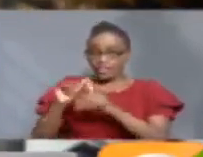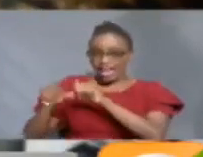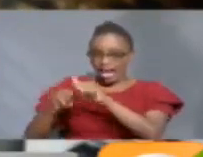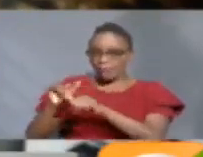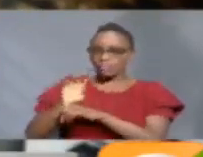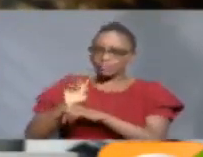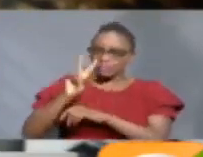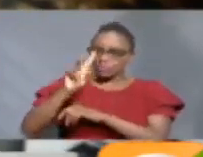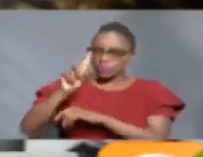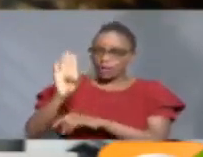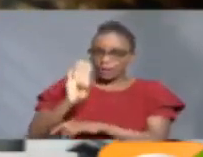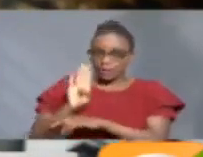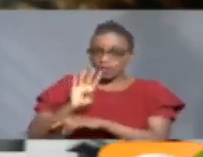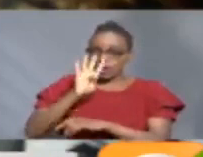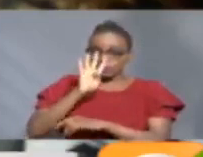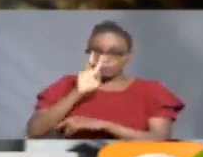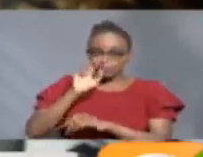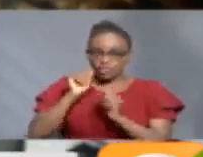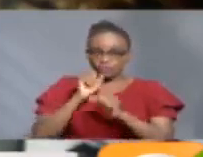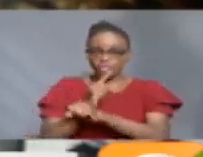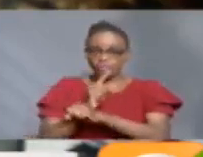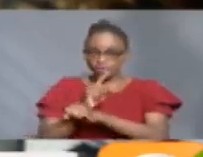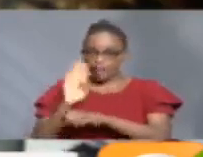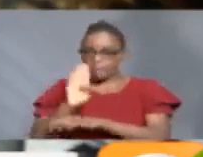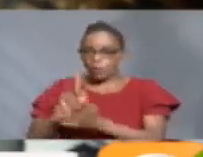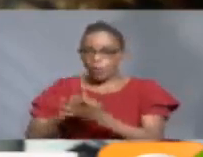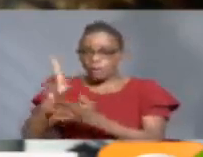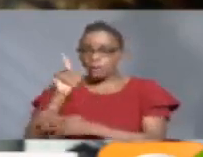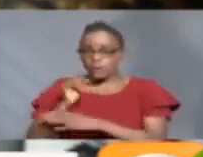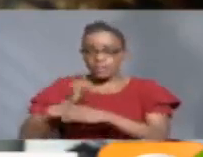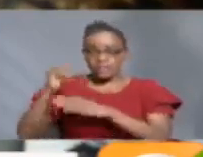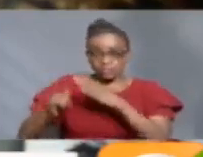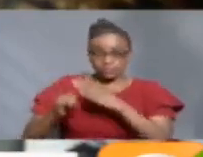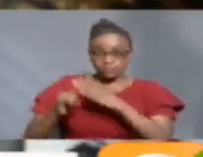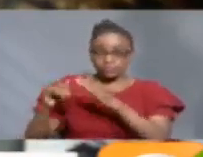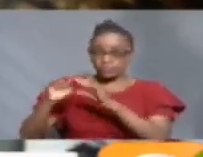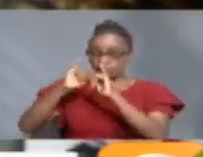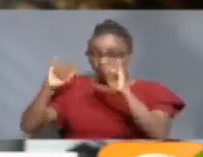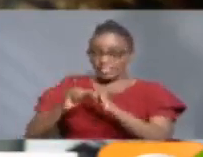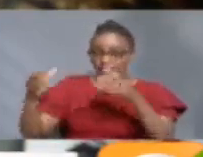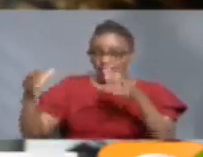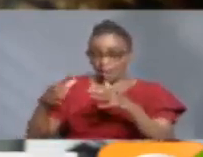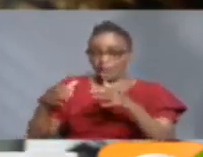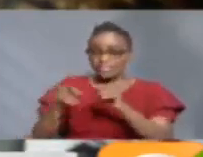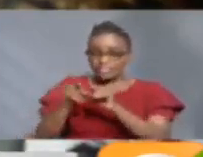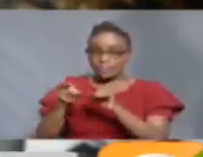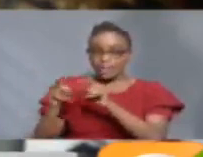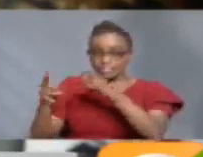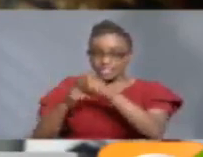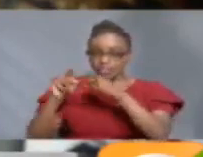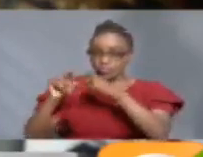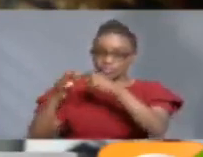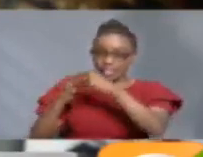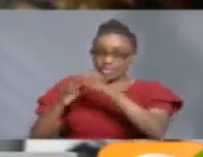bilioni 21, bilioni 11 zililipwa kama bima katika kampuni ya Sasa nchini Italia, huku bilioni